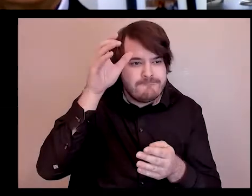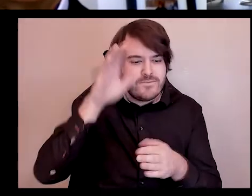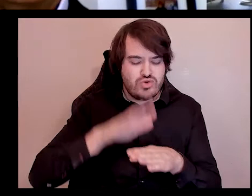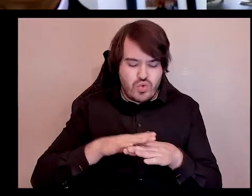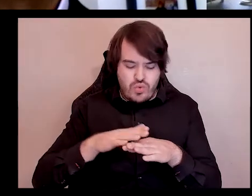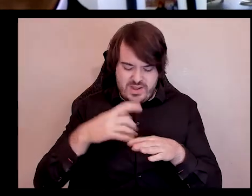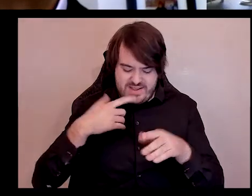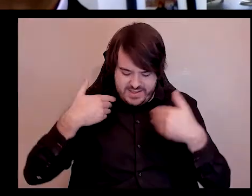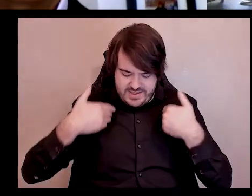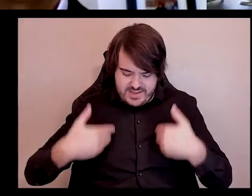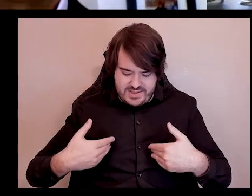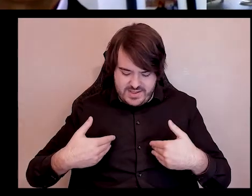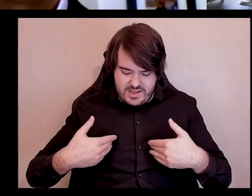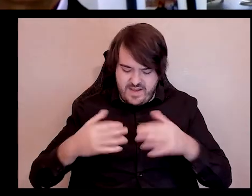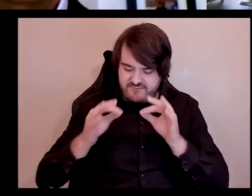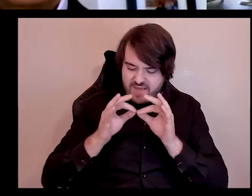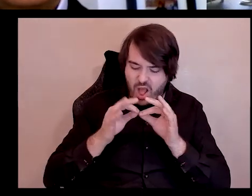Mettre de côté les mythes et préjugés,